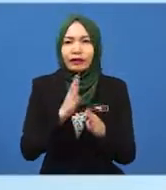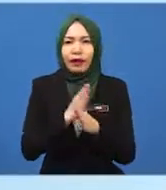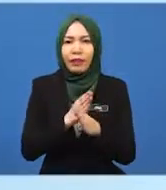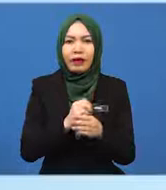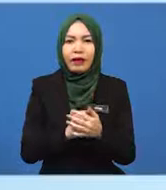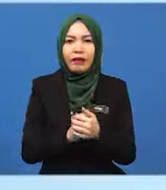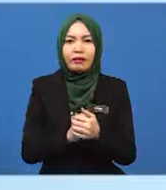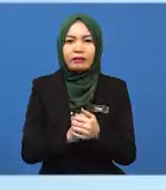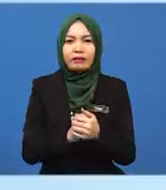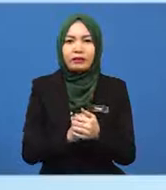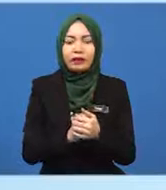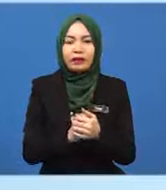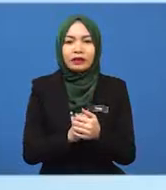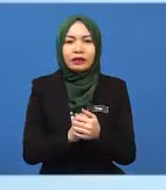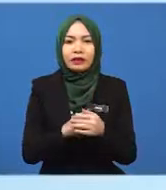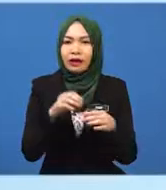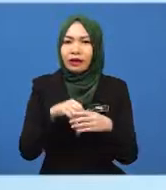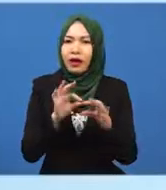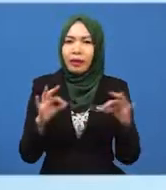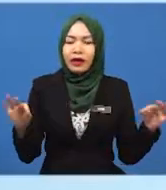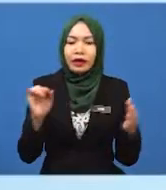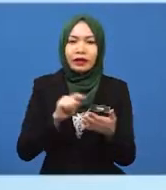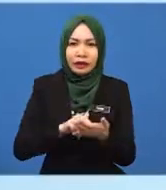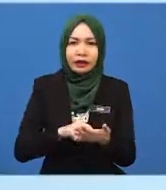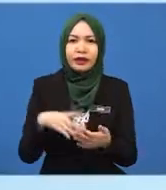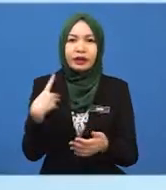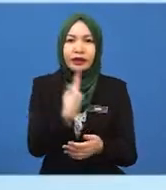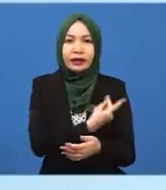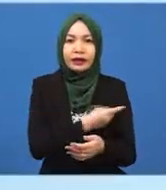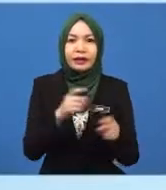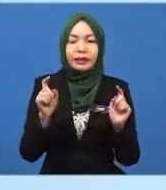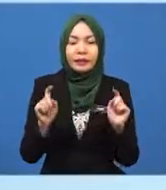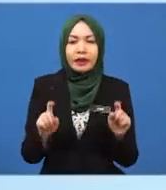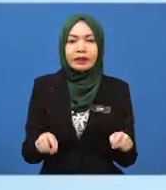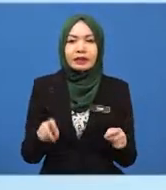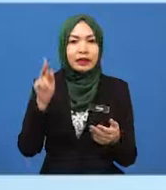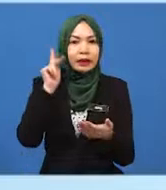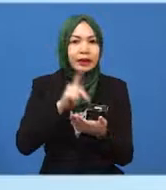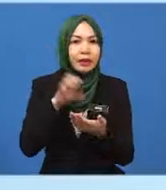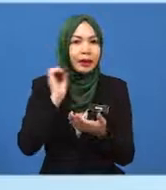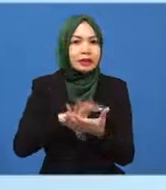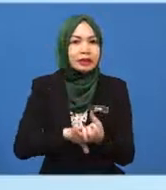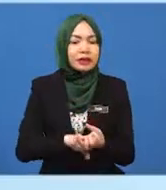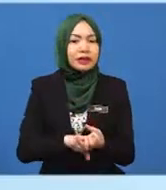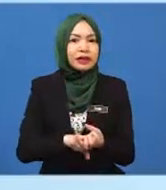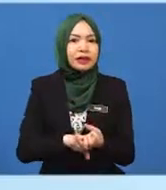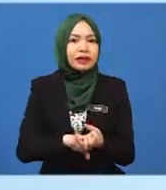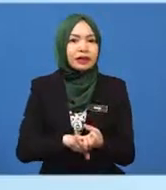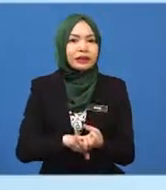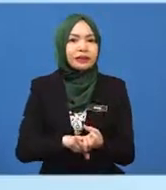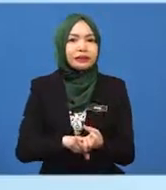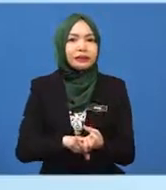Dalam ayat ini, kita perlu terlebih dahulu mengenal pasti frasa